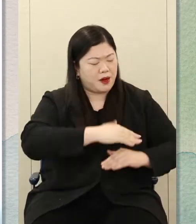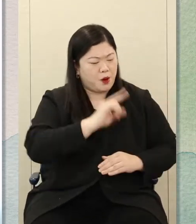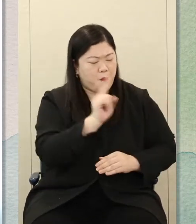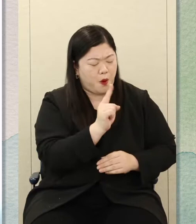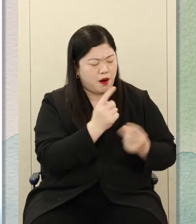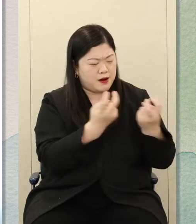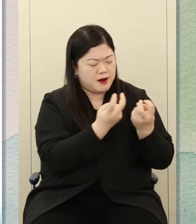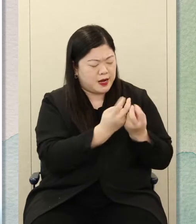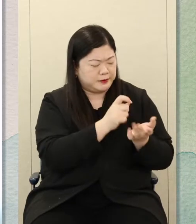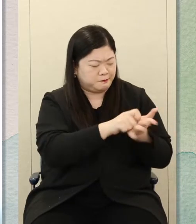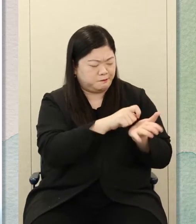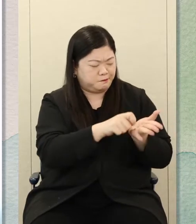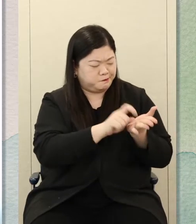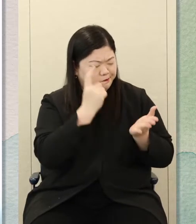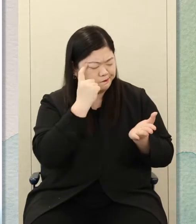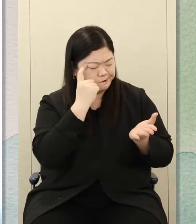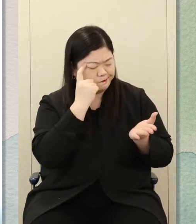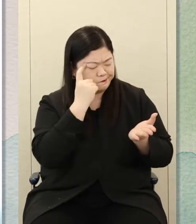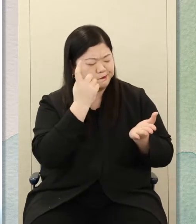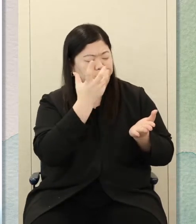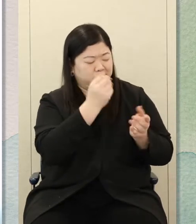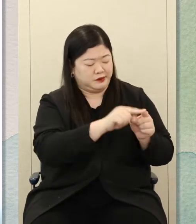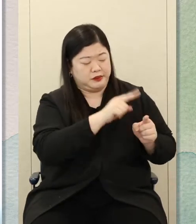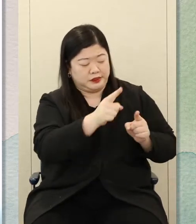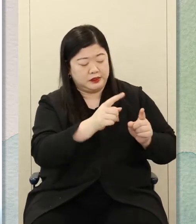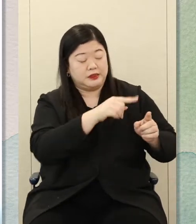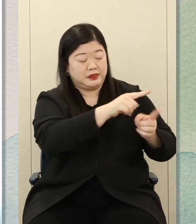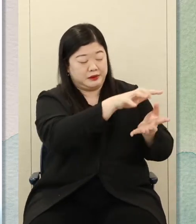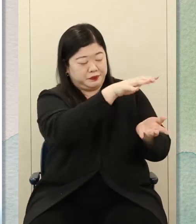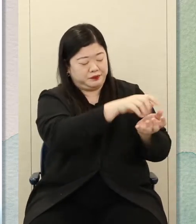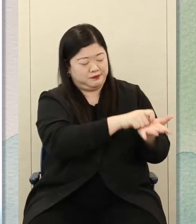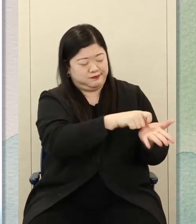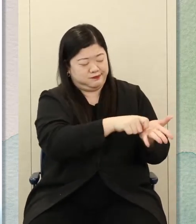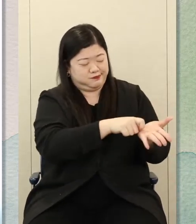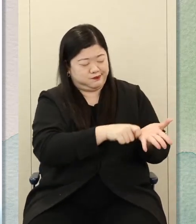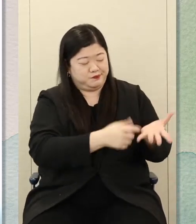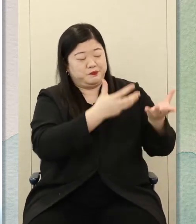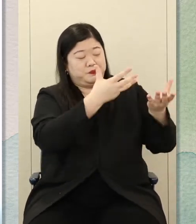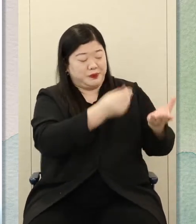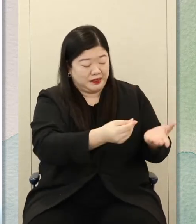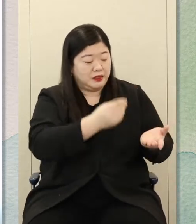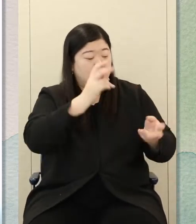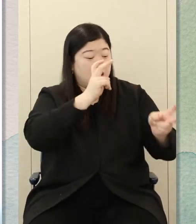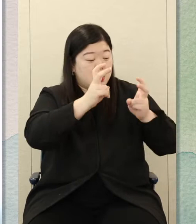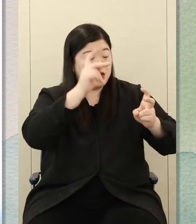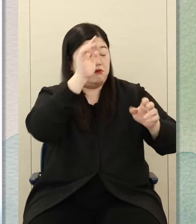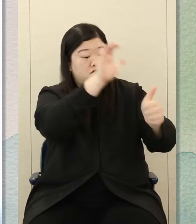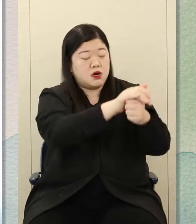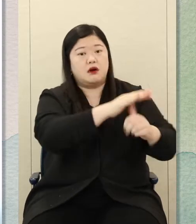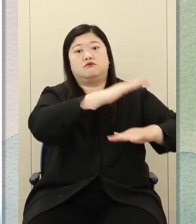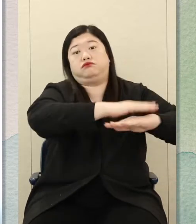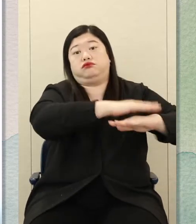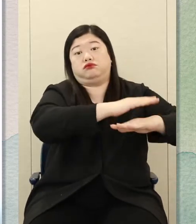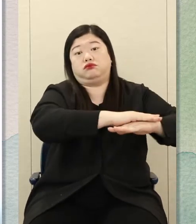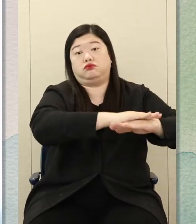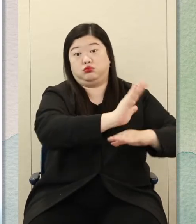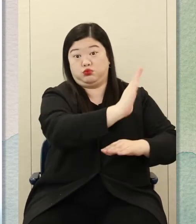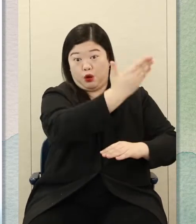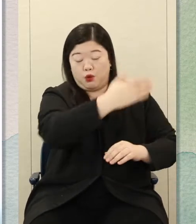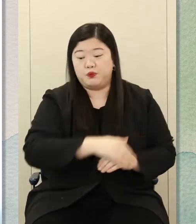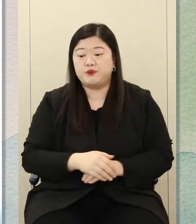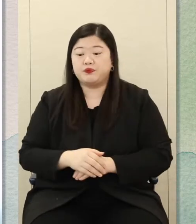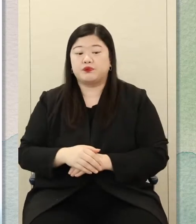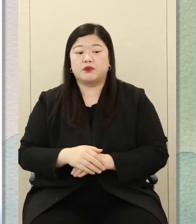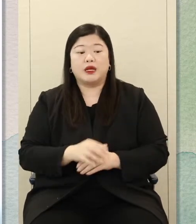더 아름다운 책, 괜찮은 책을 계속 만들 수 있고요. 한쪽은 독자 문제만 계속 고민하면 독자의 아주 다양한 욕구나 이런 것들을